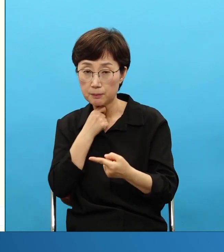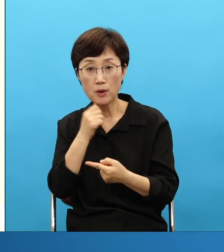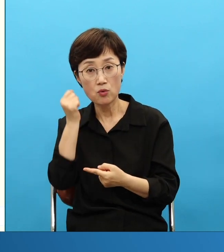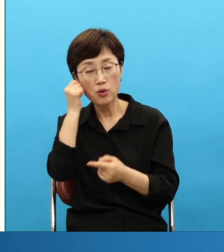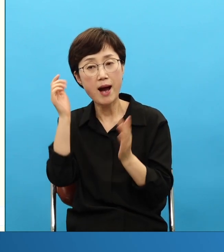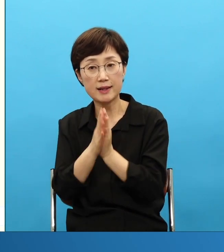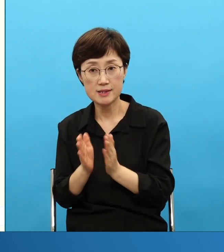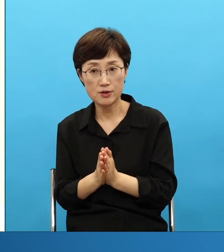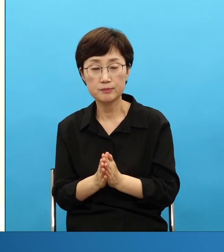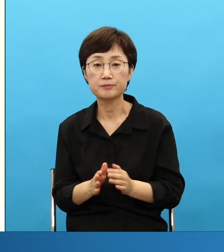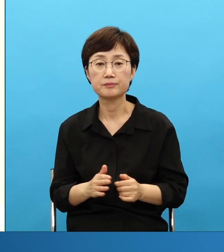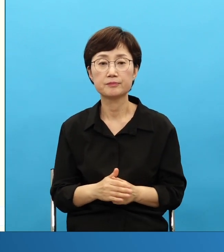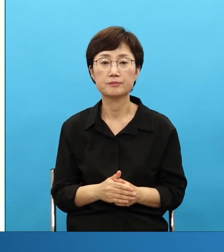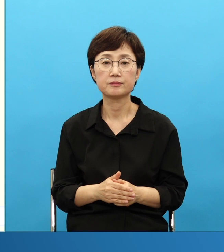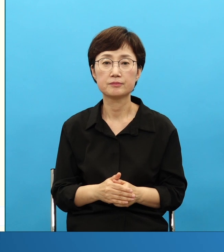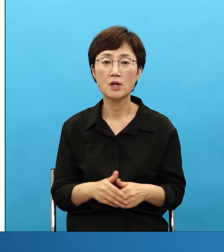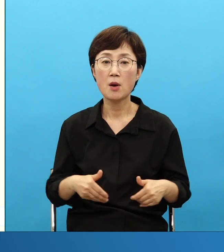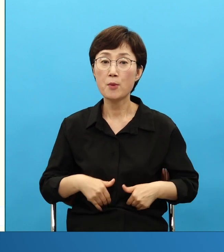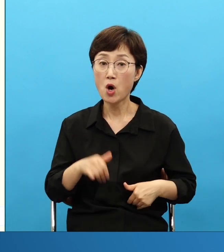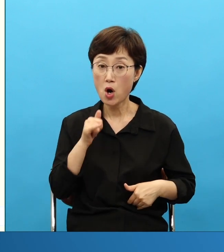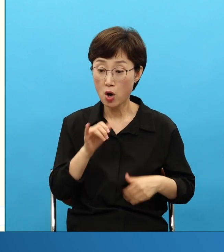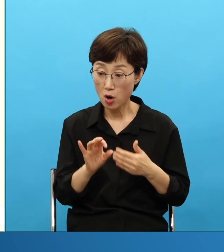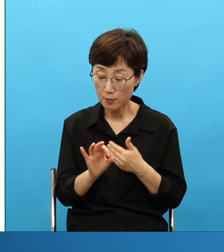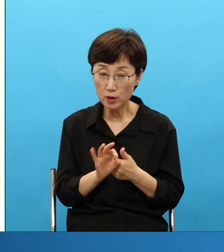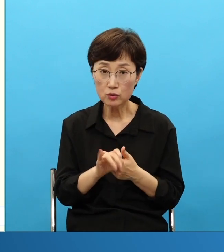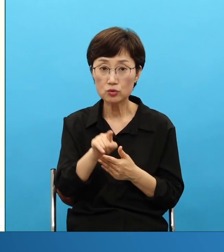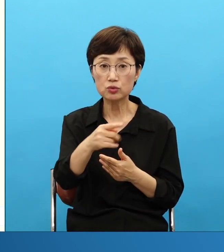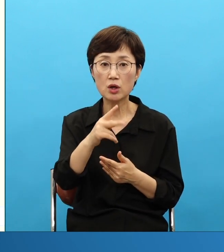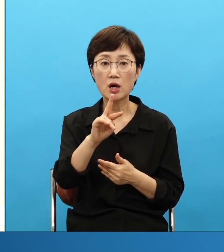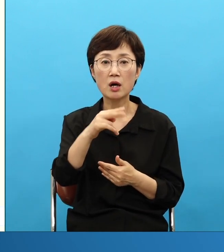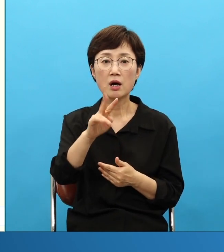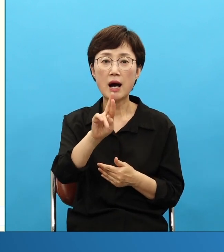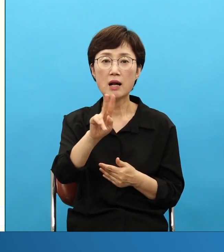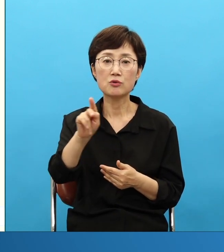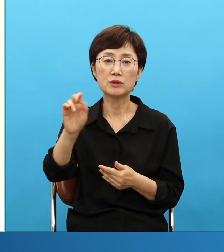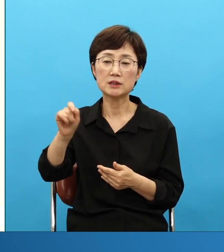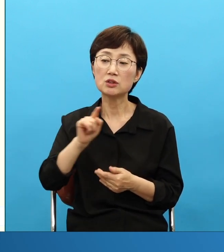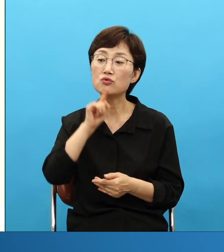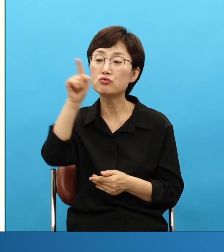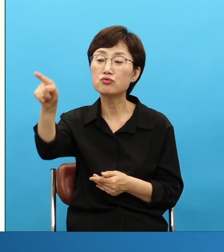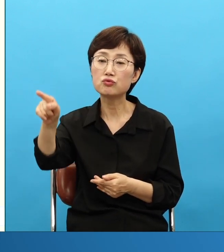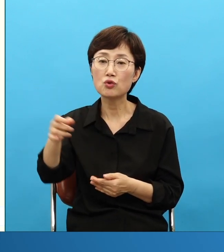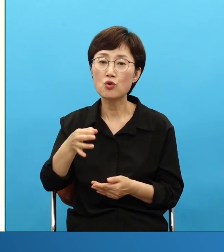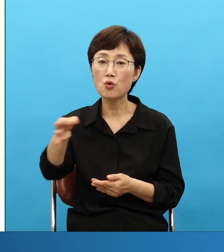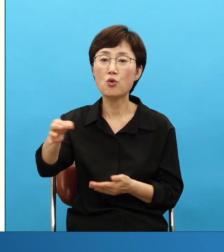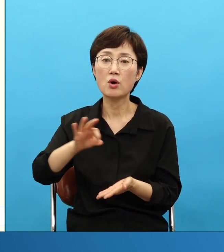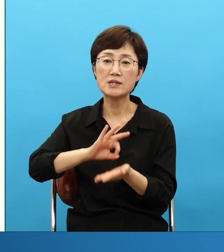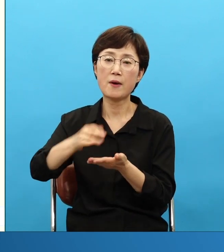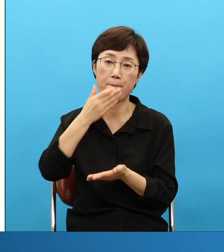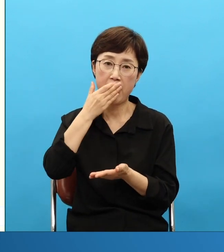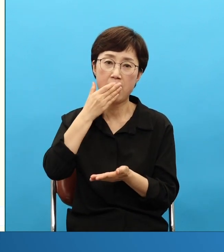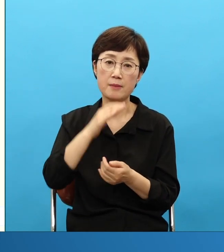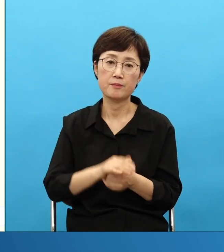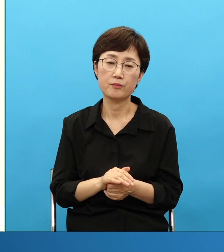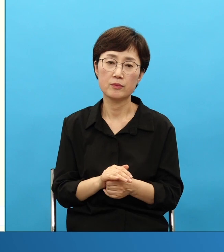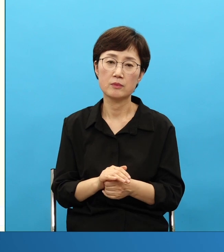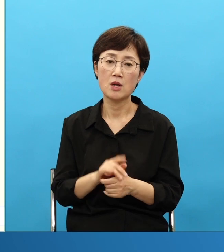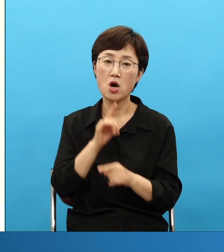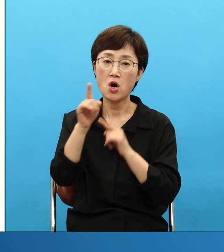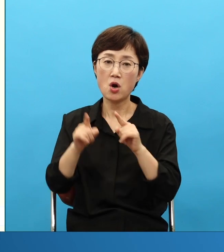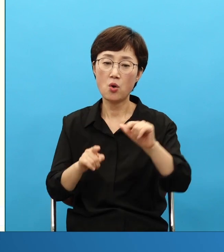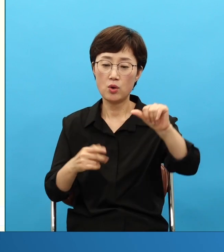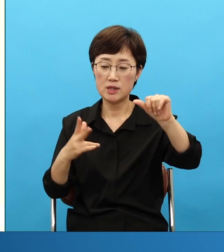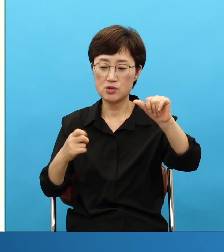합니다. 필요시 덕평 RUTC 숙박과 6일 조식 신청이 가능합니다. 오는 29일까지